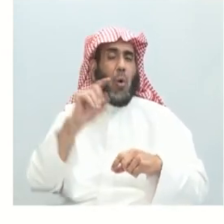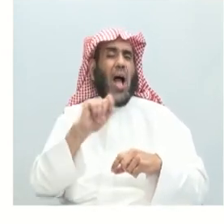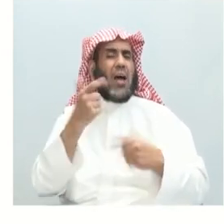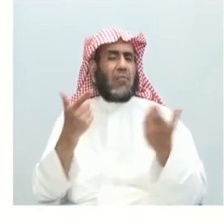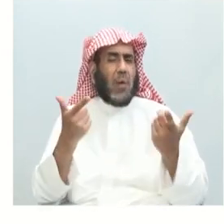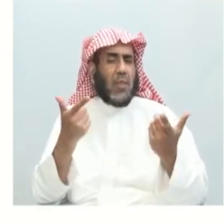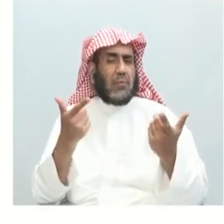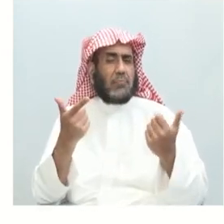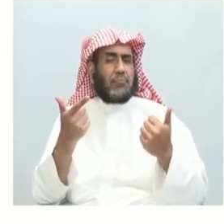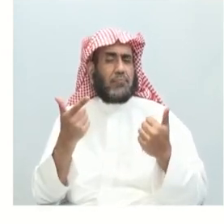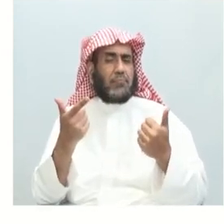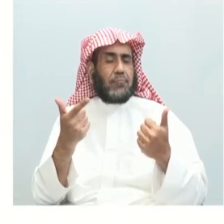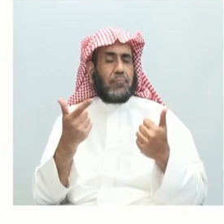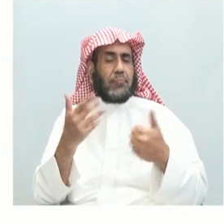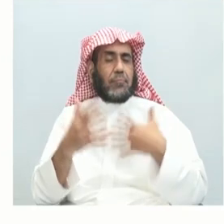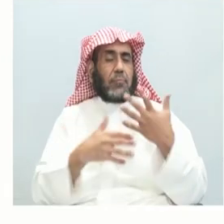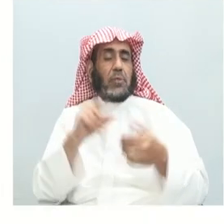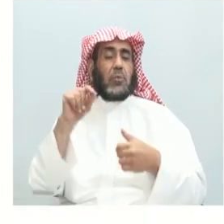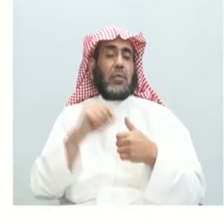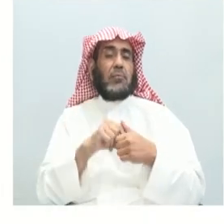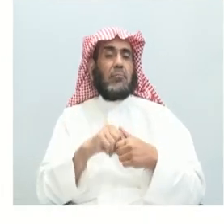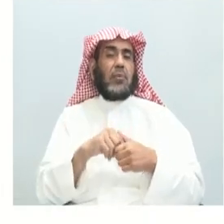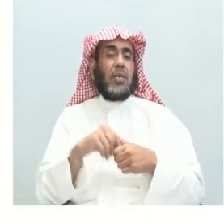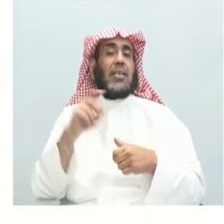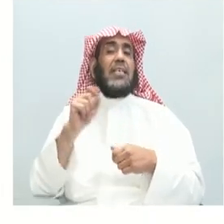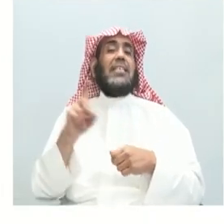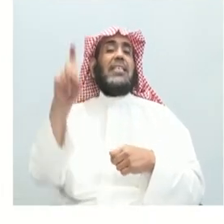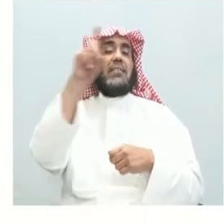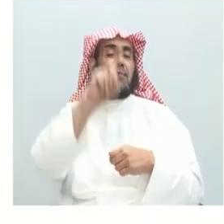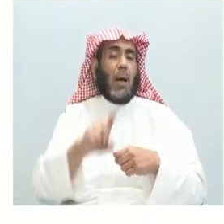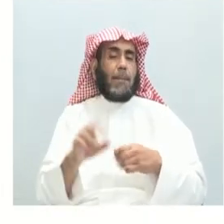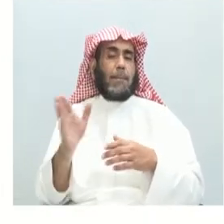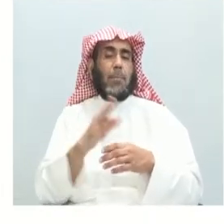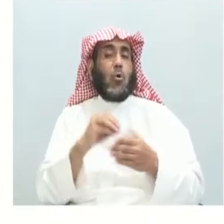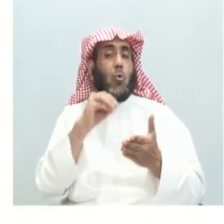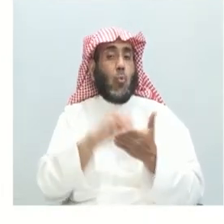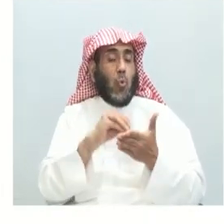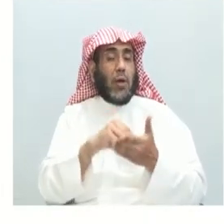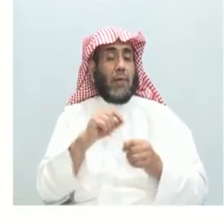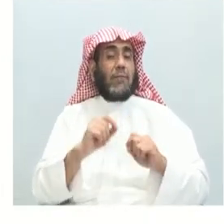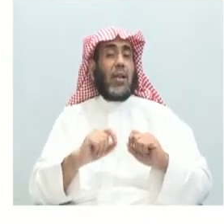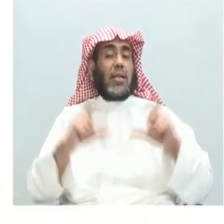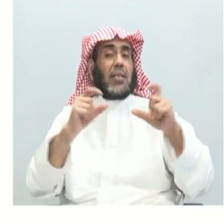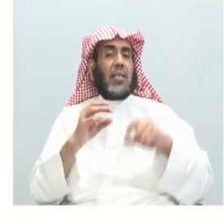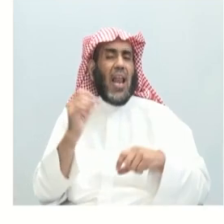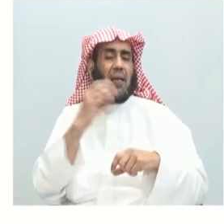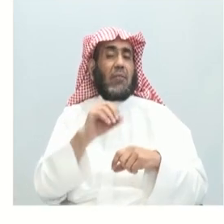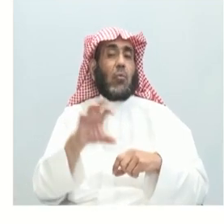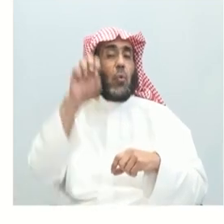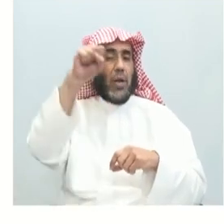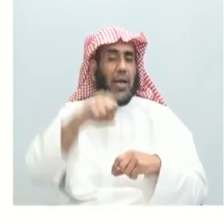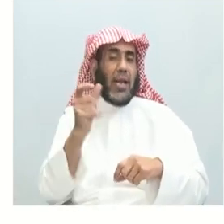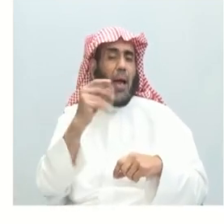ماذا ممتاز استفهام ورد في الحديث لفظ نعم